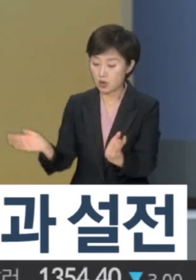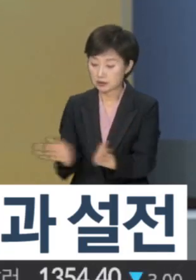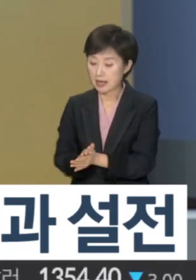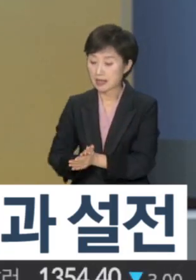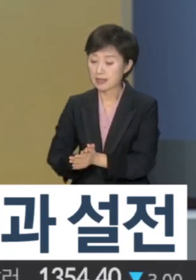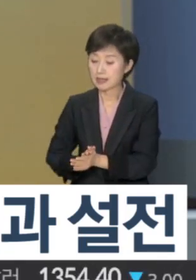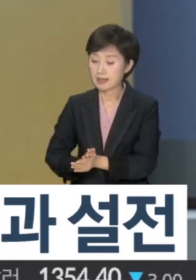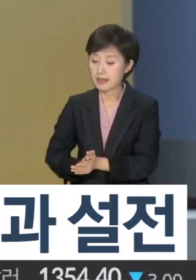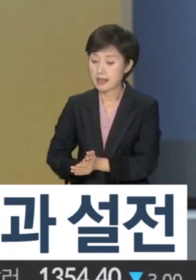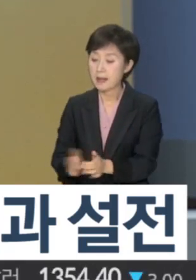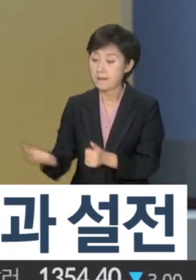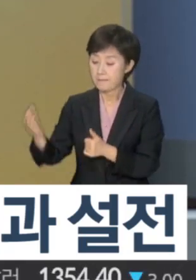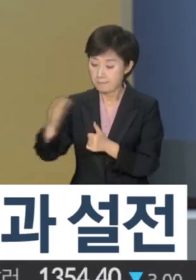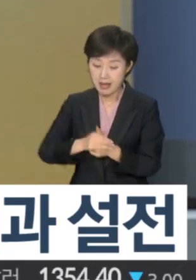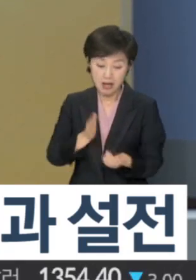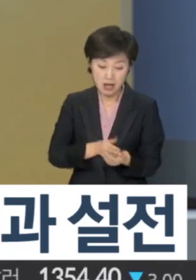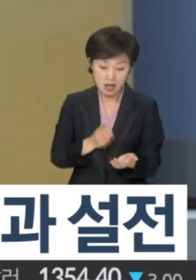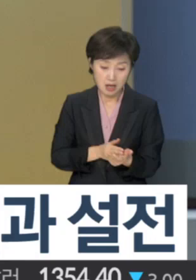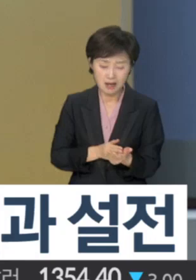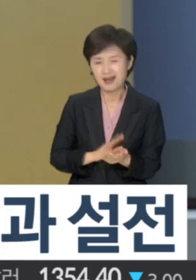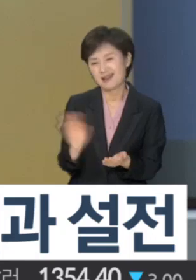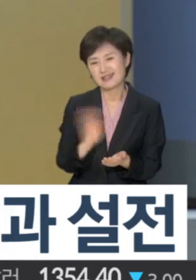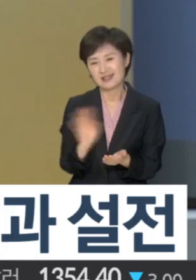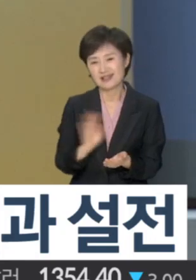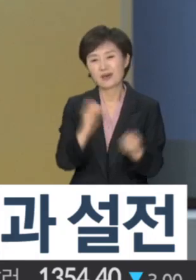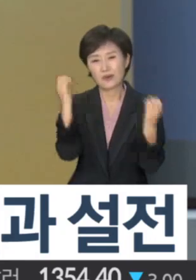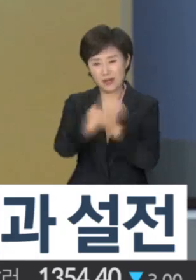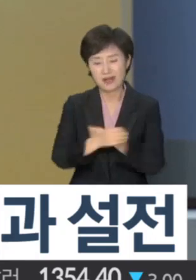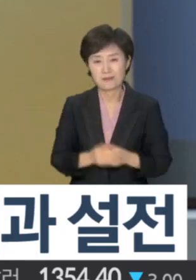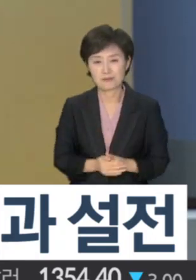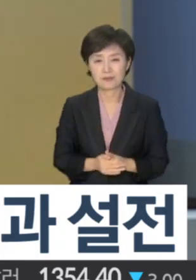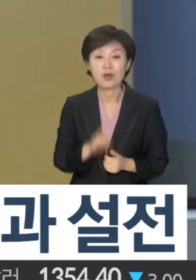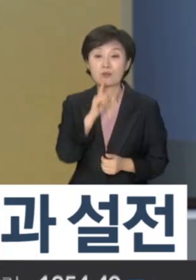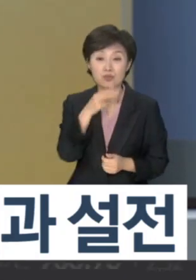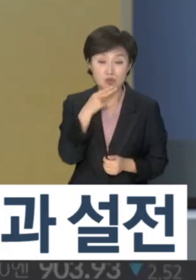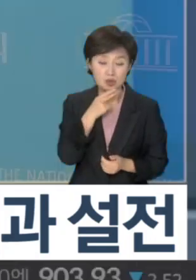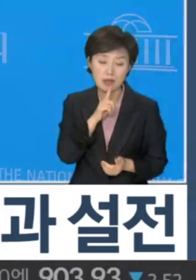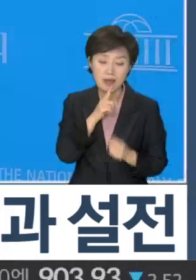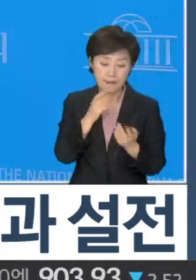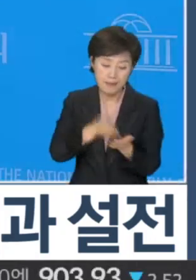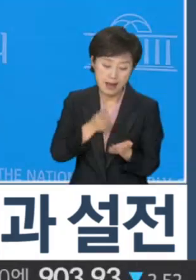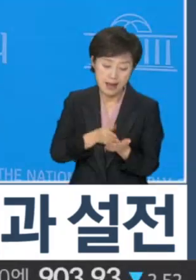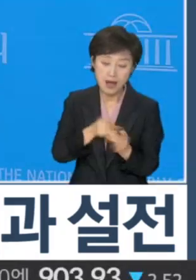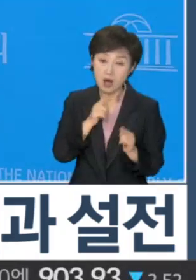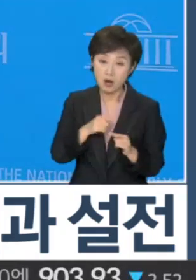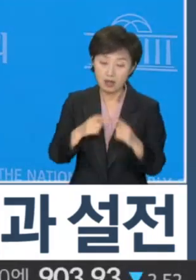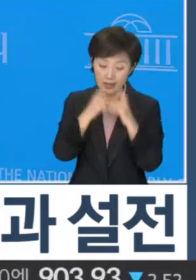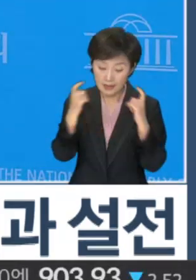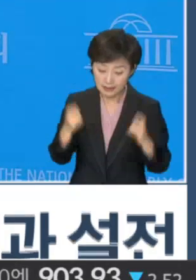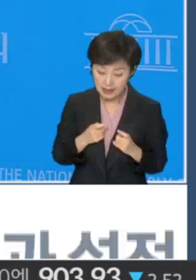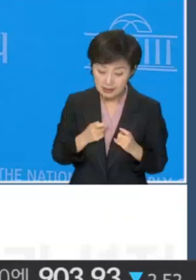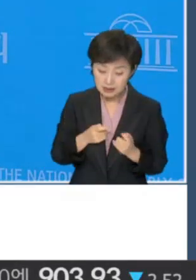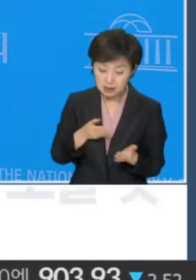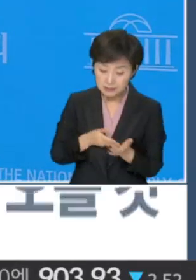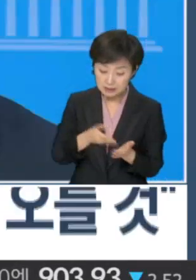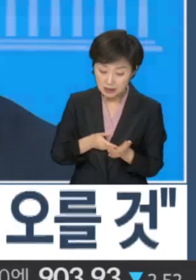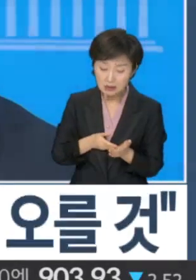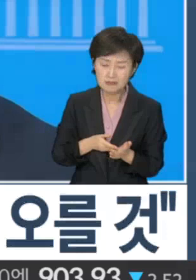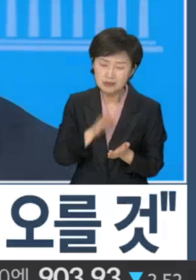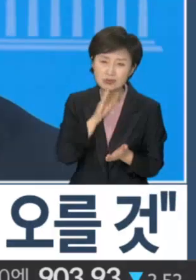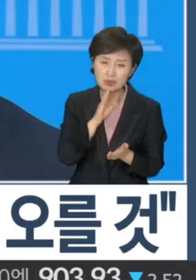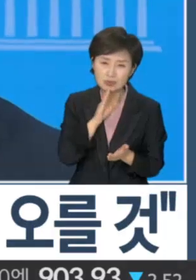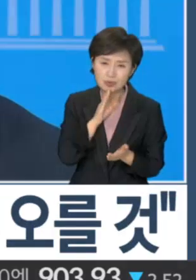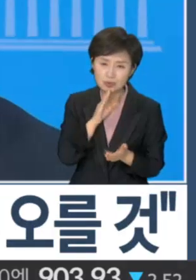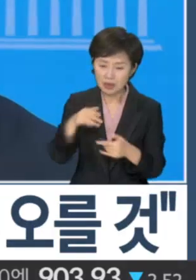논평이나 입장처럼 오인하는 경우가 있을 것 같습니다. 물론 대변인이 방송에 나가서 하게 되는 코멘트들도 이 당의 입장처럼 비춰질 수 있기